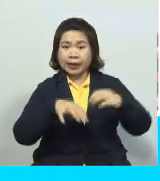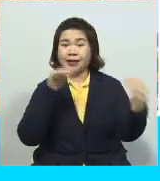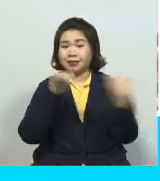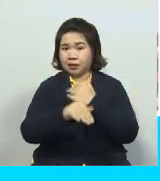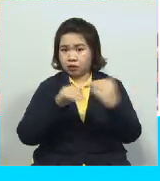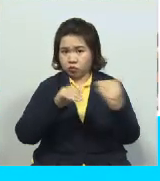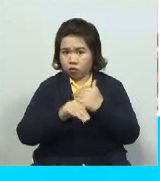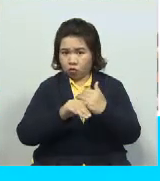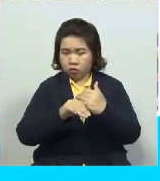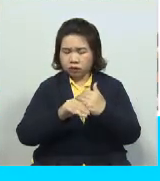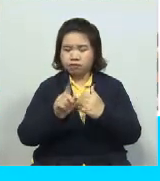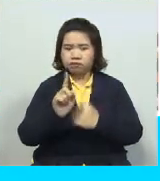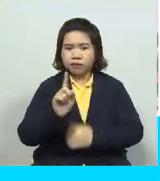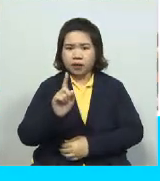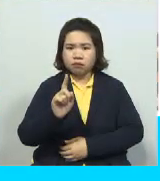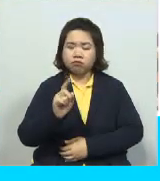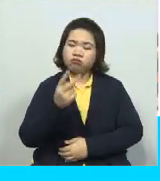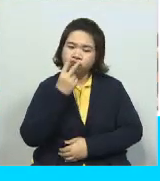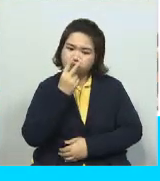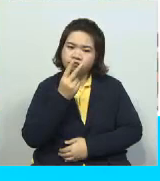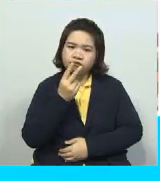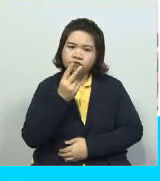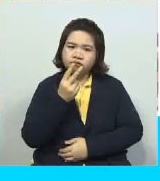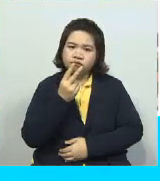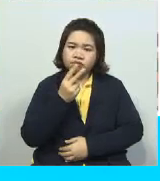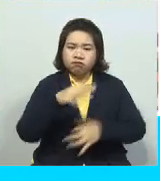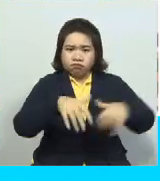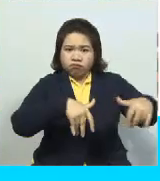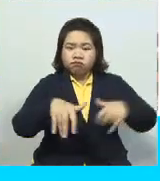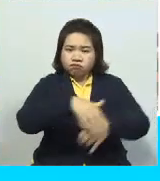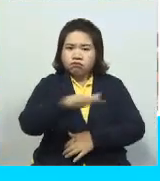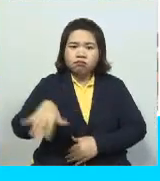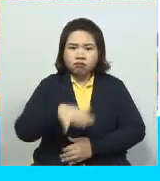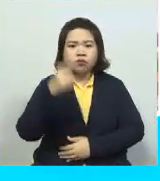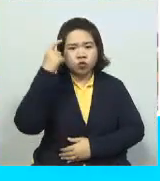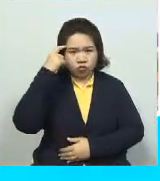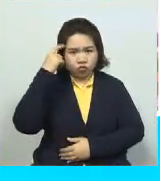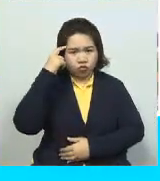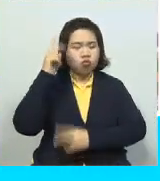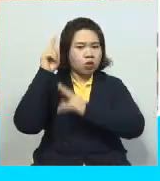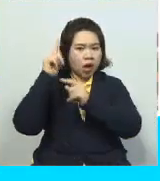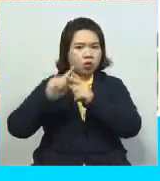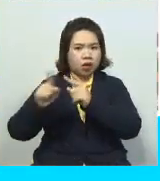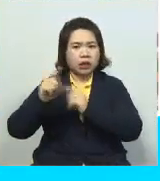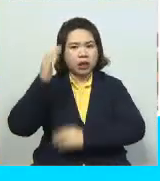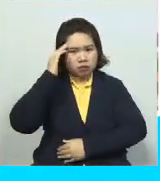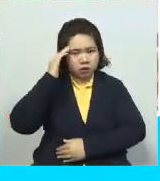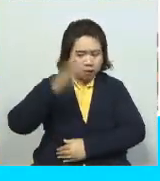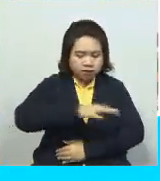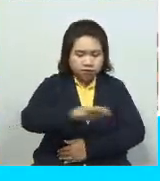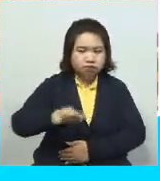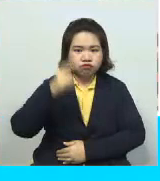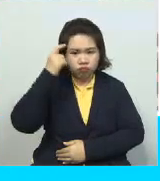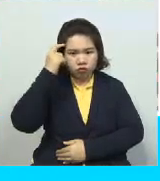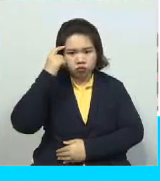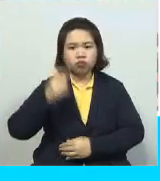รนะครับในภาพรวมเนี่ยก็ปรากฏว่าพี่น้องประชาชนเนี่ยได้รับทราบข้อมูลข่าวสารค่อนข้างที่จะทั่วถึง